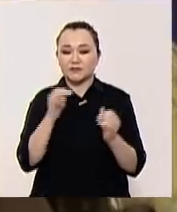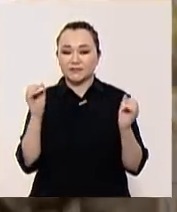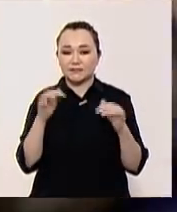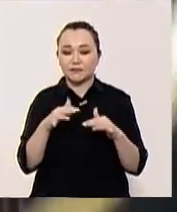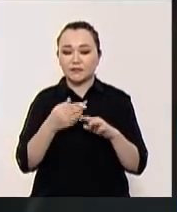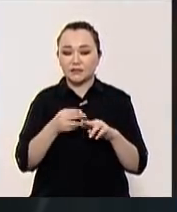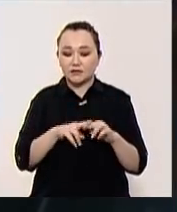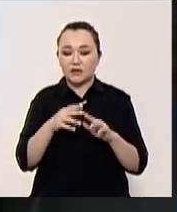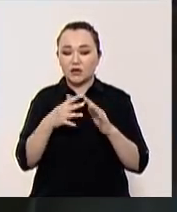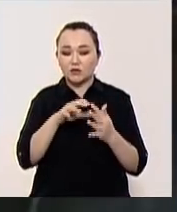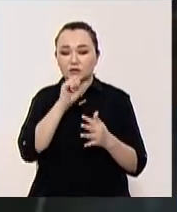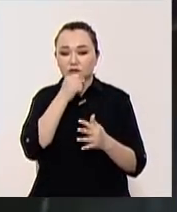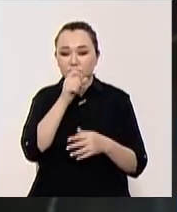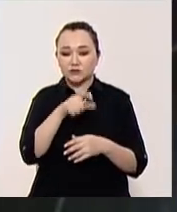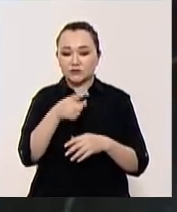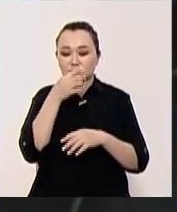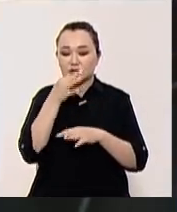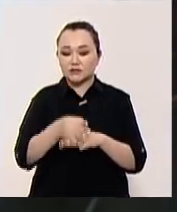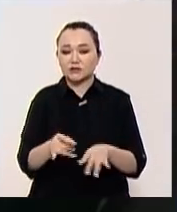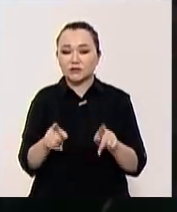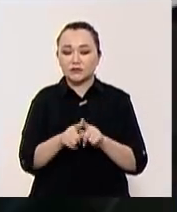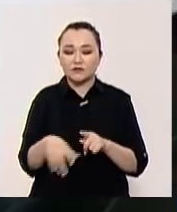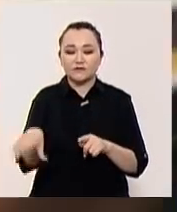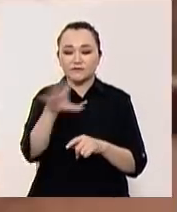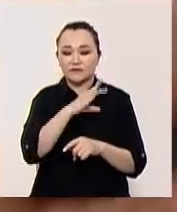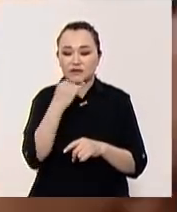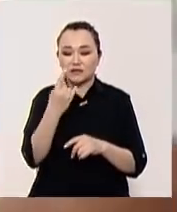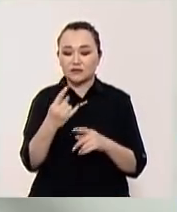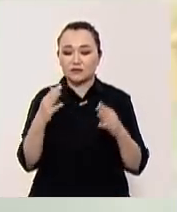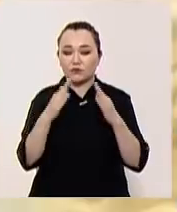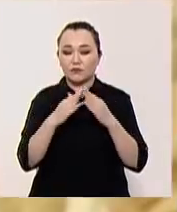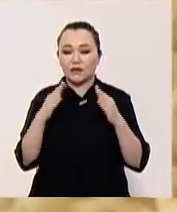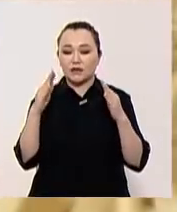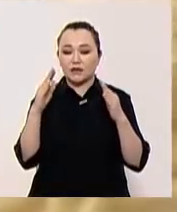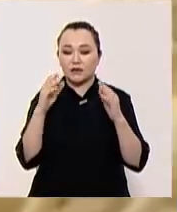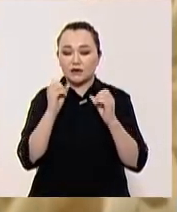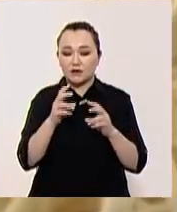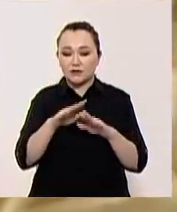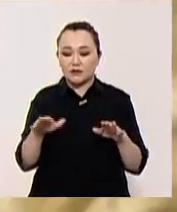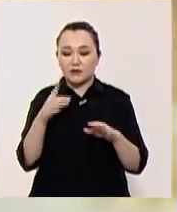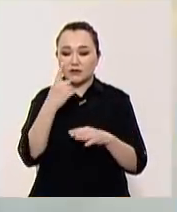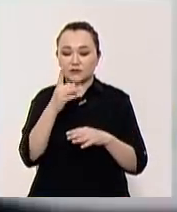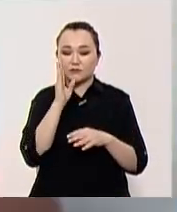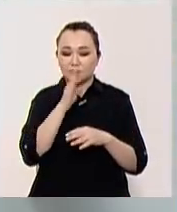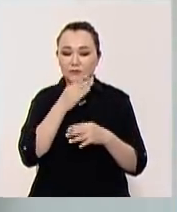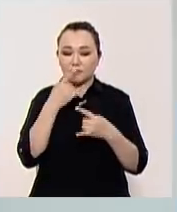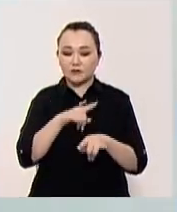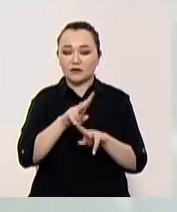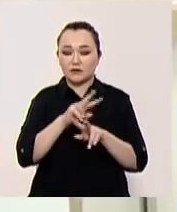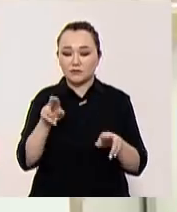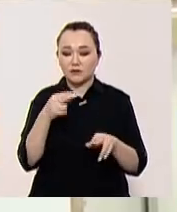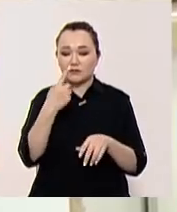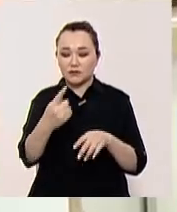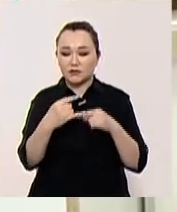Содан ауылдың ақсақалы былай депті: «Бәріміз бір үйдің баласындай, бір ананың баласындай,